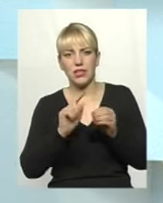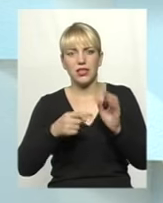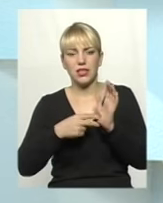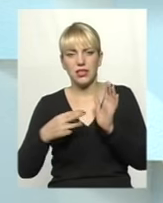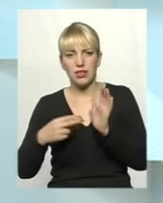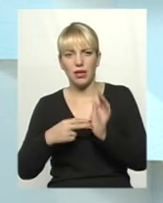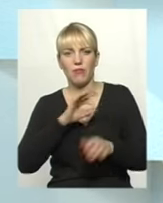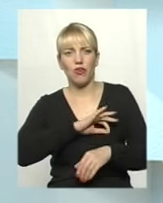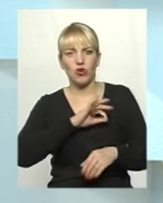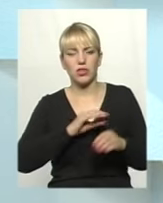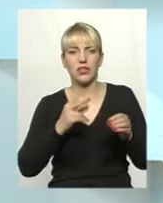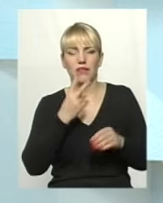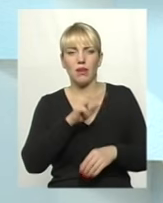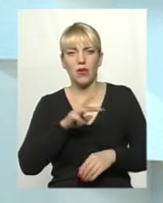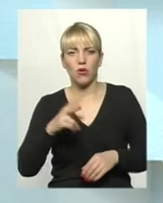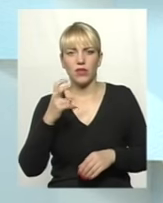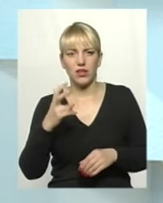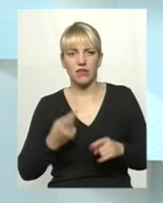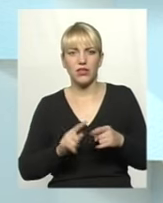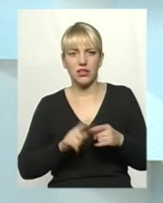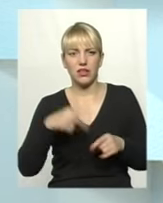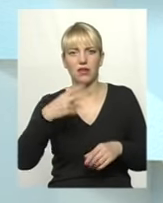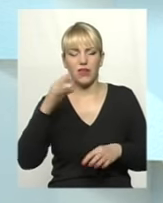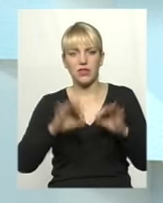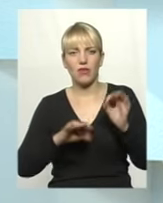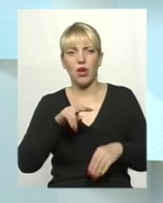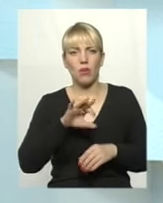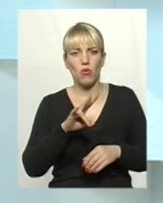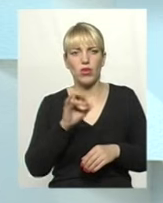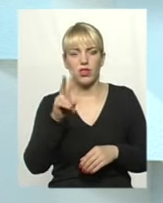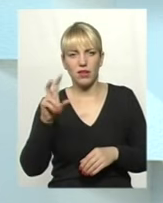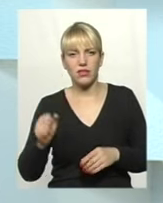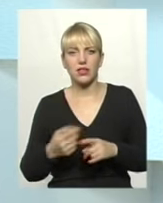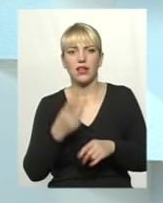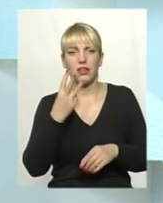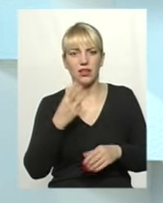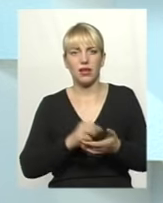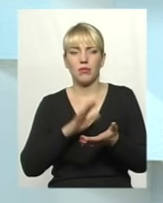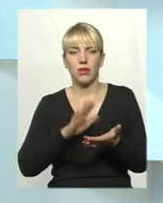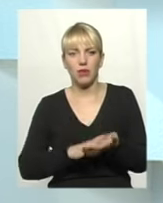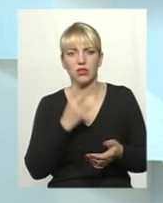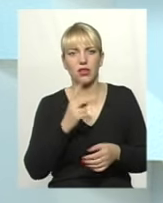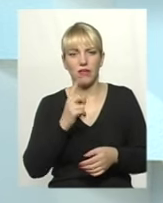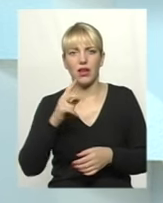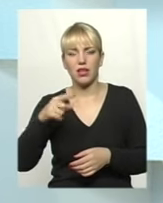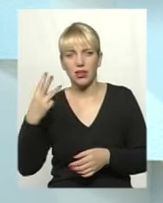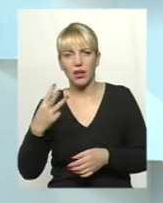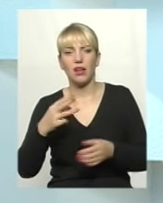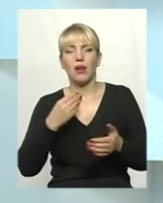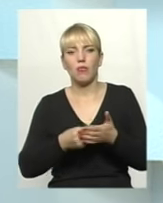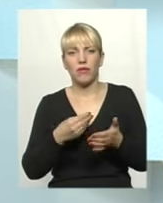використання 2 мільйона 200 або 20%. Понінківська 3 передбачено, 2,3 профінансовано,